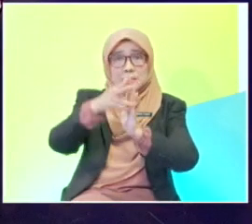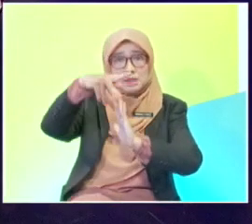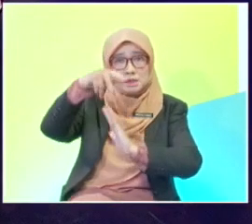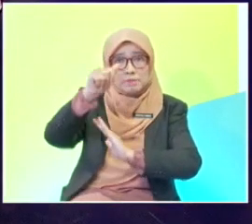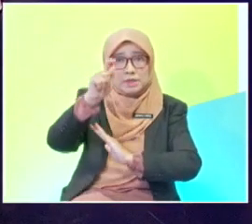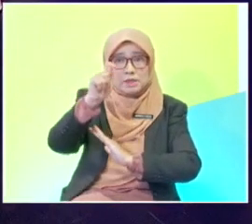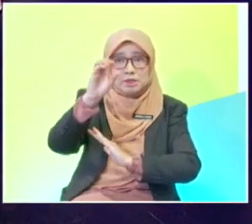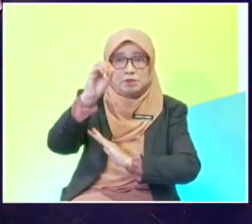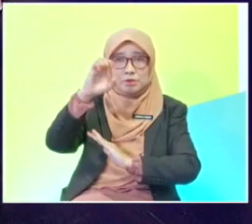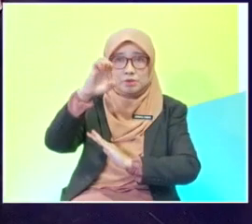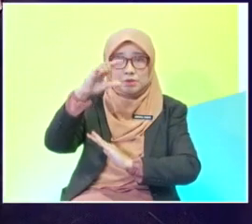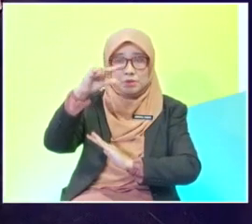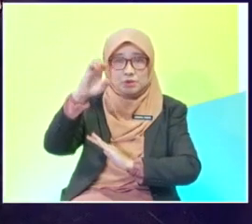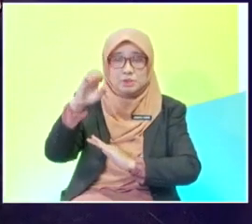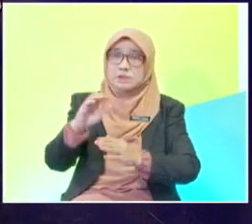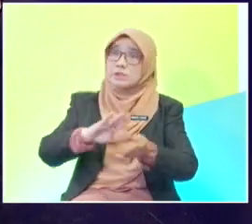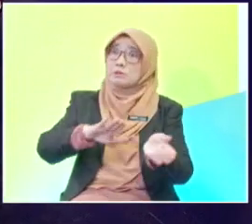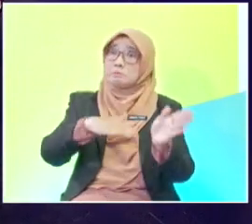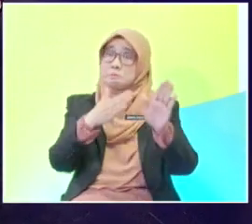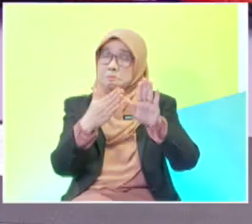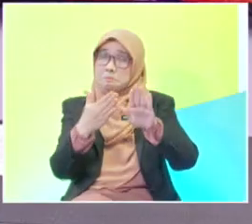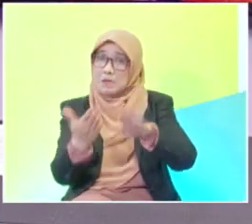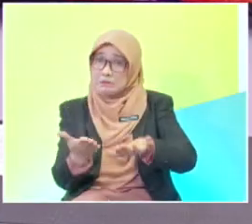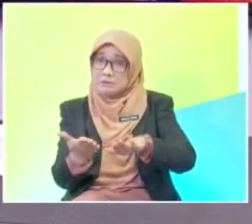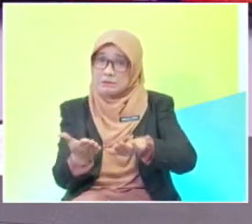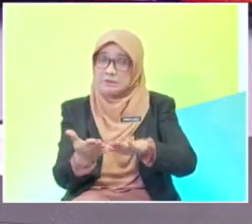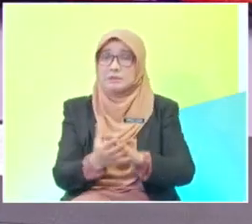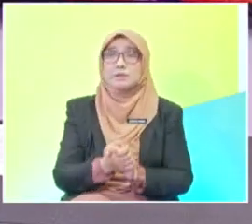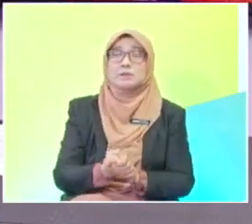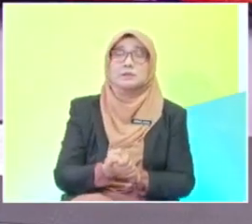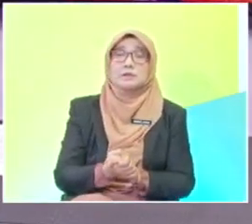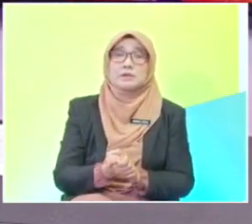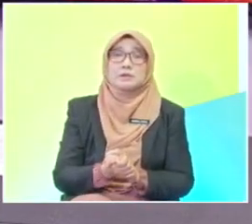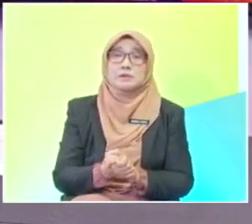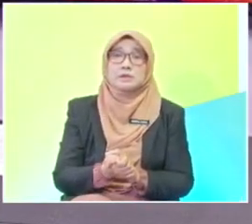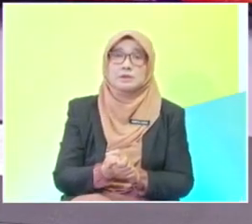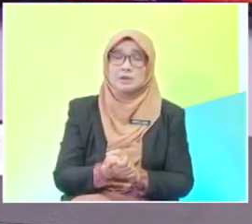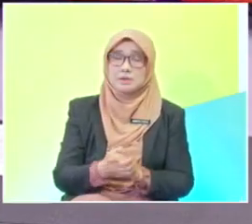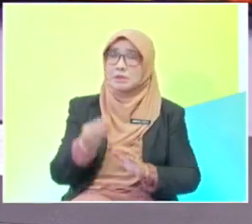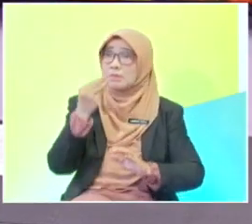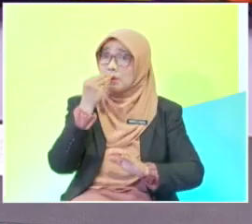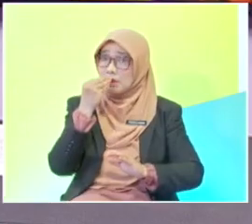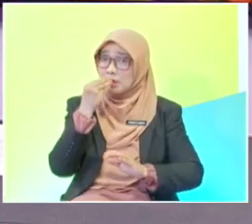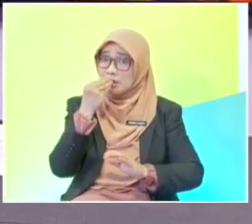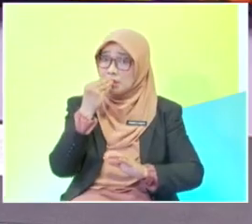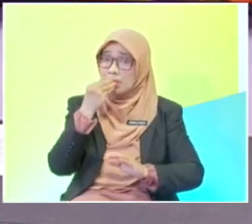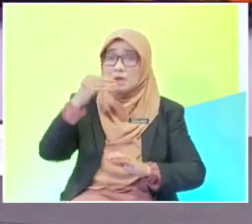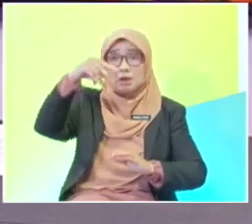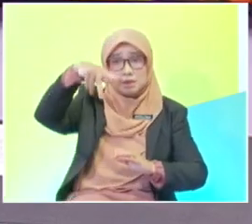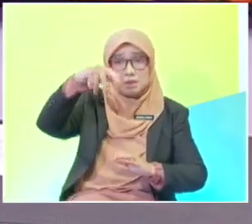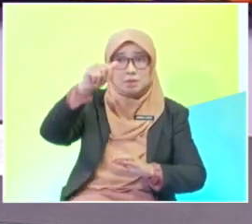daripada jangkitan penyakit. Menarik cikgu. Fagositosis ni macam sel tu dia makan. Dia makan patogen tu,